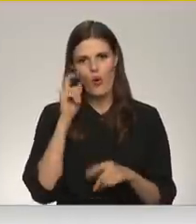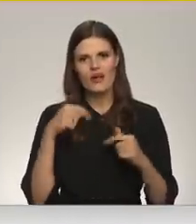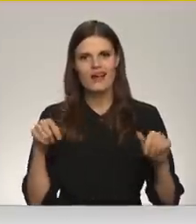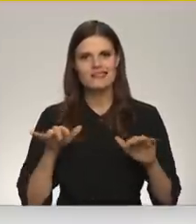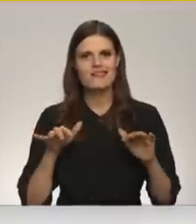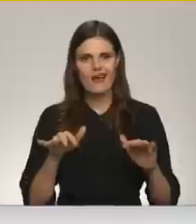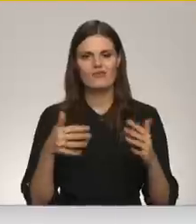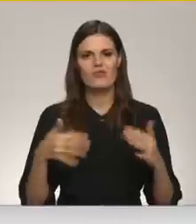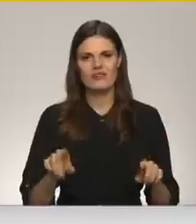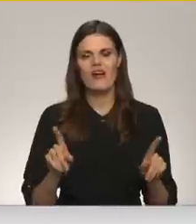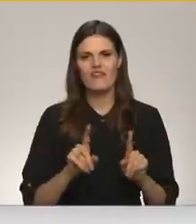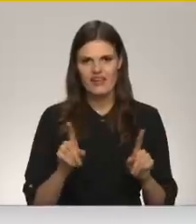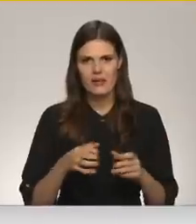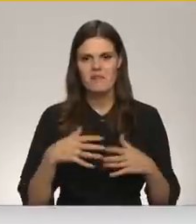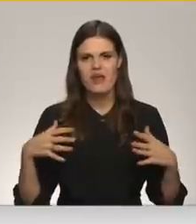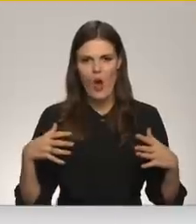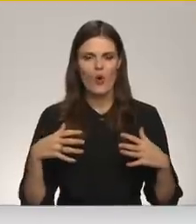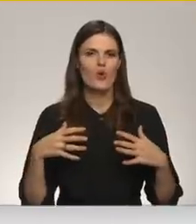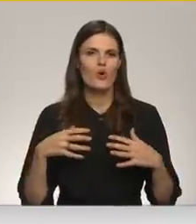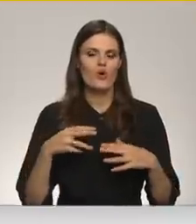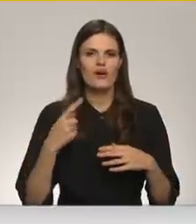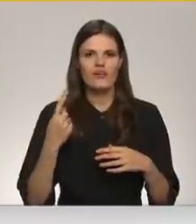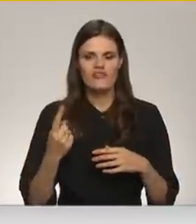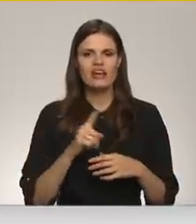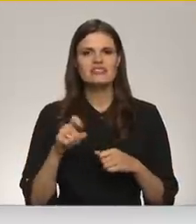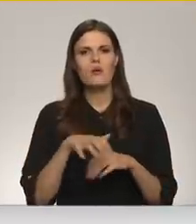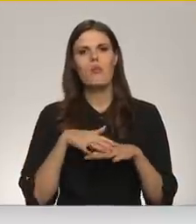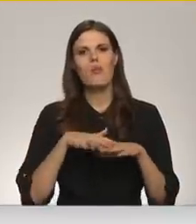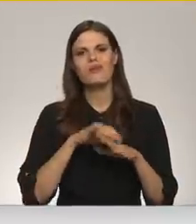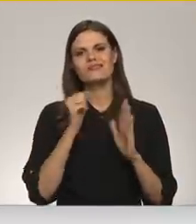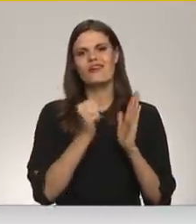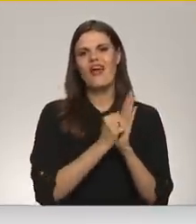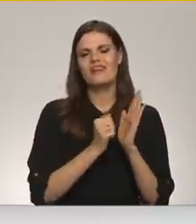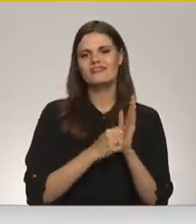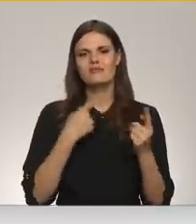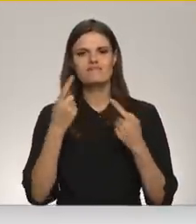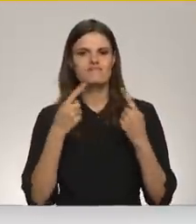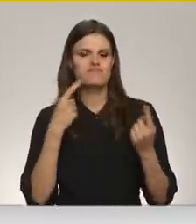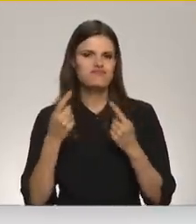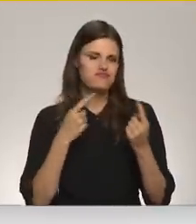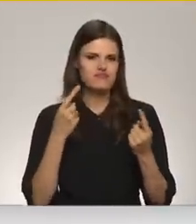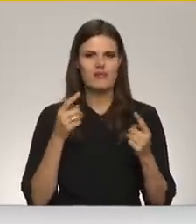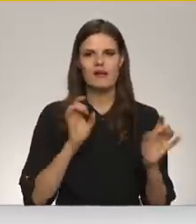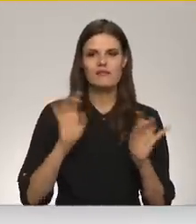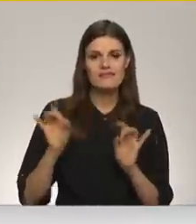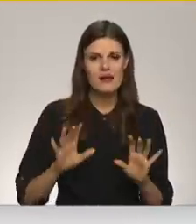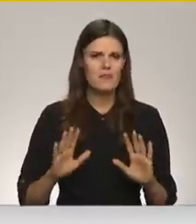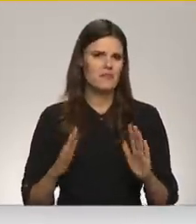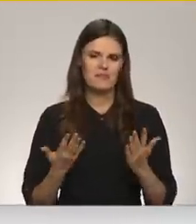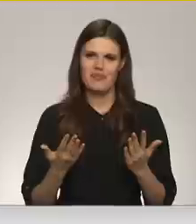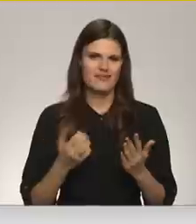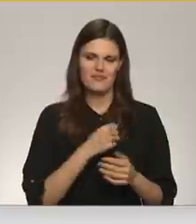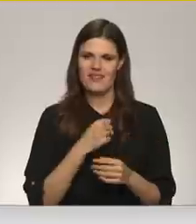teritorijā. Tās pieaug. Viens ir publiskie vēstījumi, mēs to varam dēvēt atkal par maskirovku vai kā citādi, bet